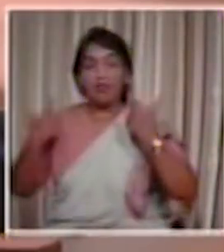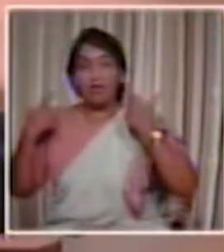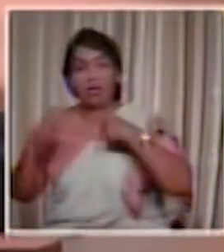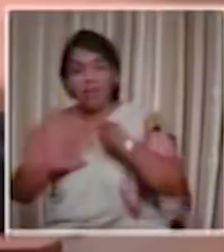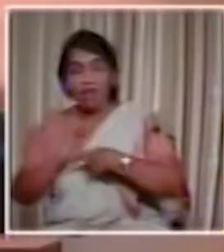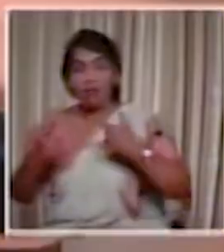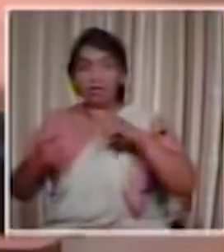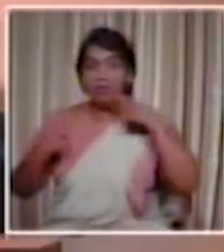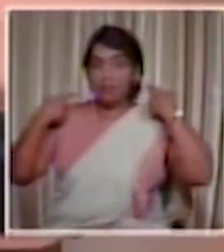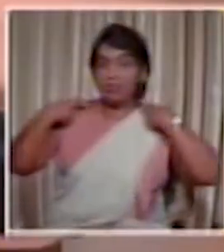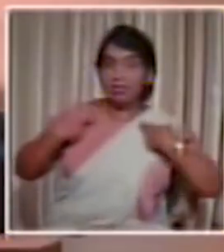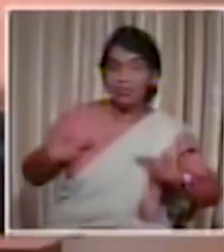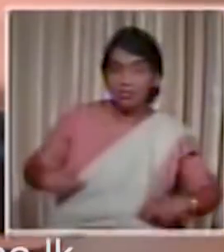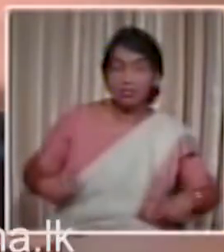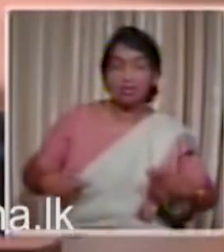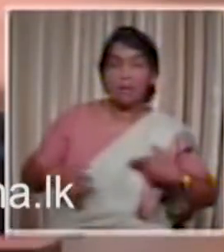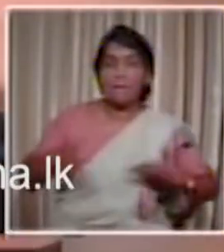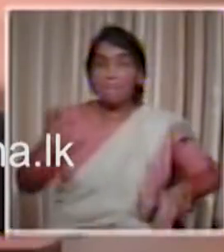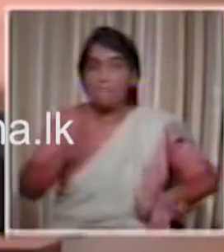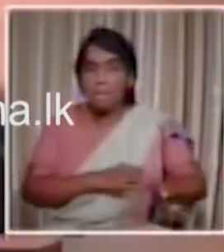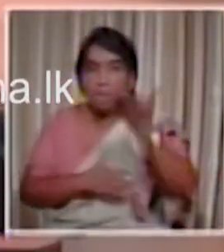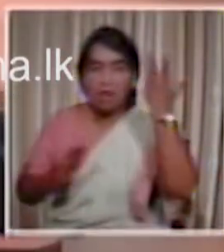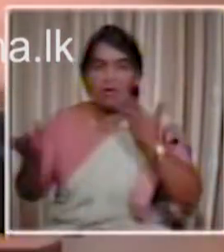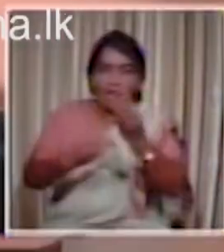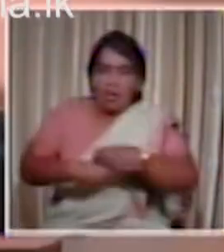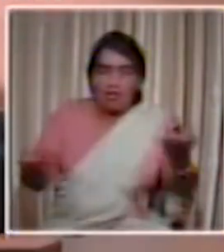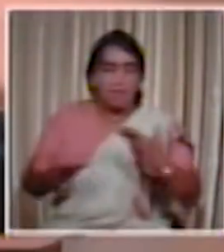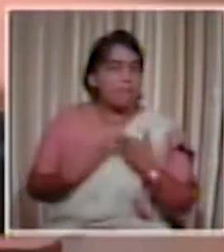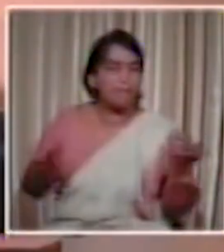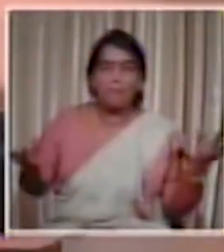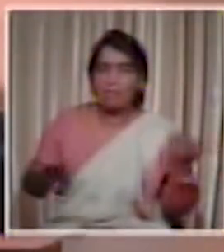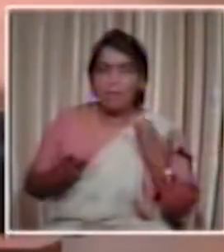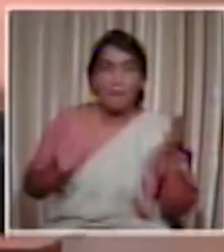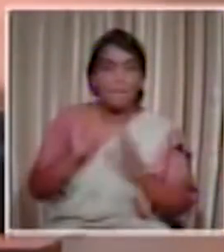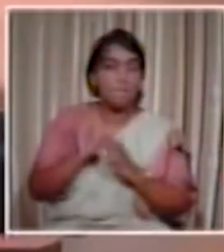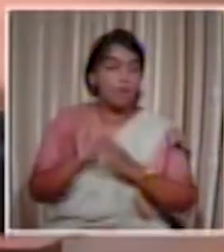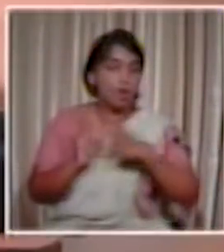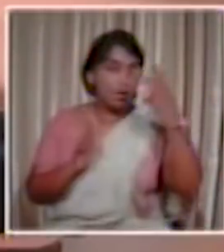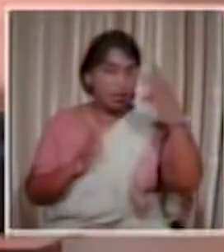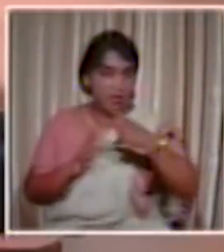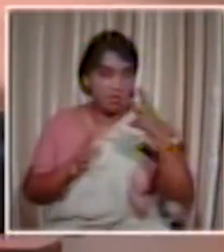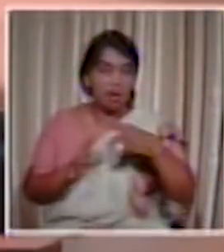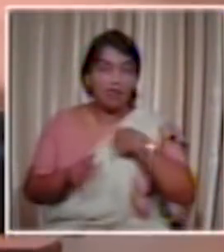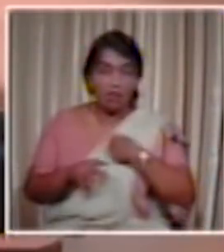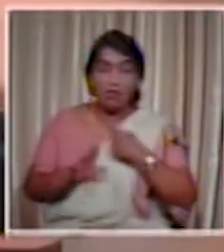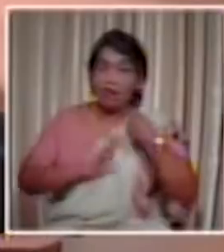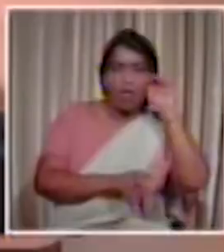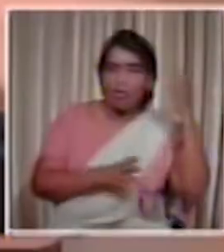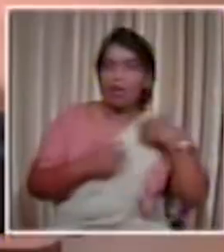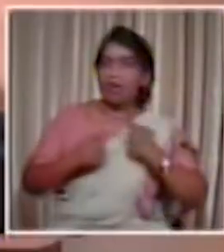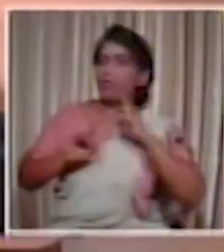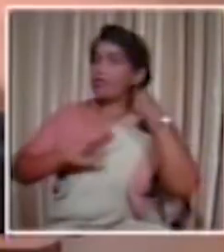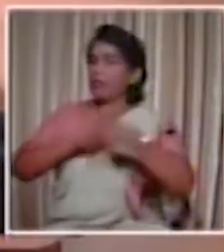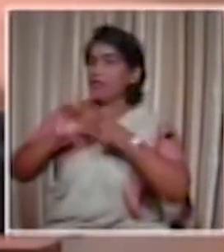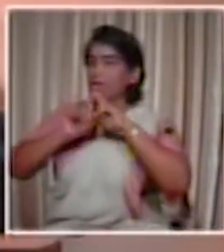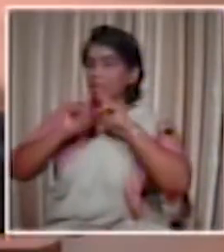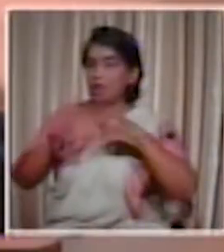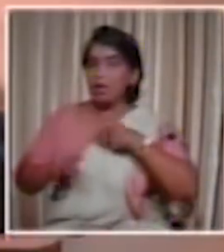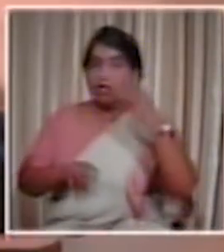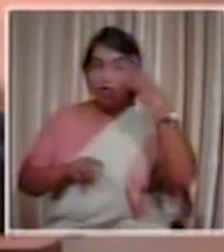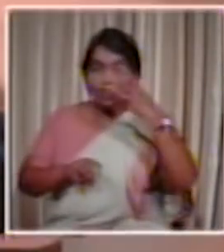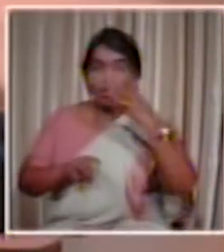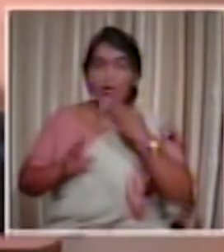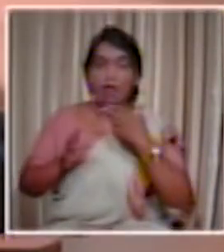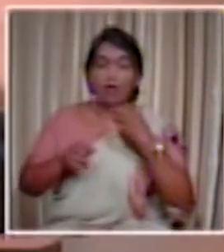දාගත්තු මිනිහෙකුට පාරට බහිඳ බැරි තත්ත්වයකට පත් කරලා තියෙනවා මාර්තු 2 වෙනිදා මේ ගැන අපි රටට කිව්වා 3 වෙනිදා මාවයි